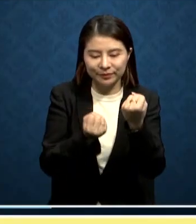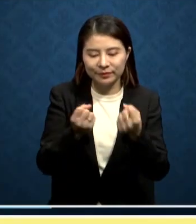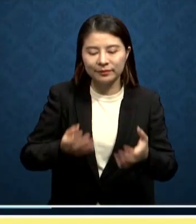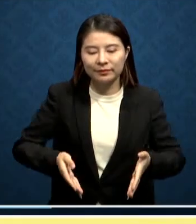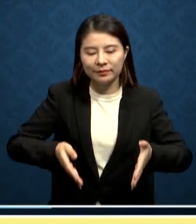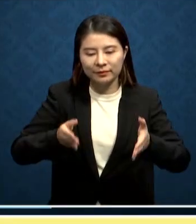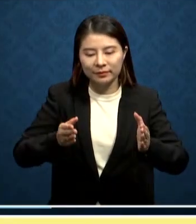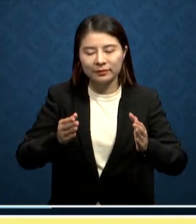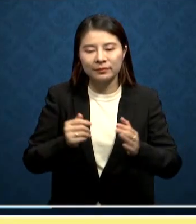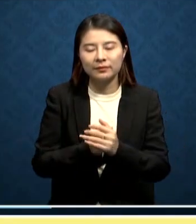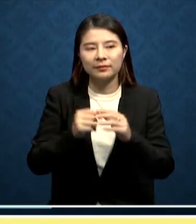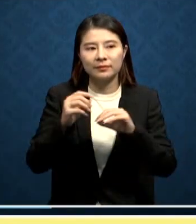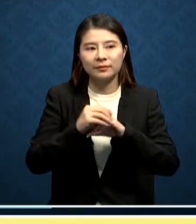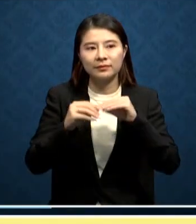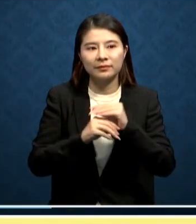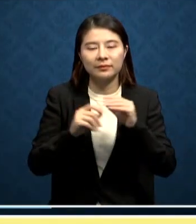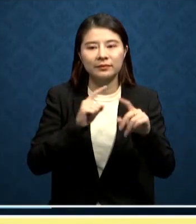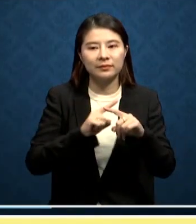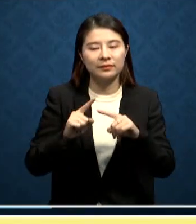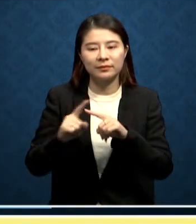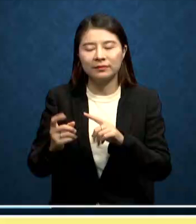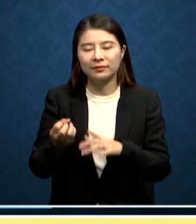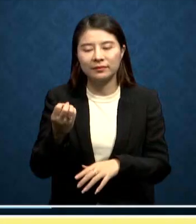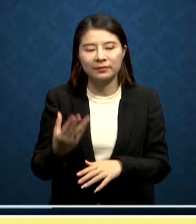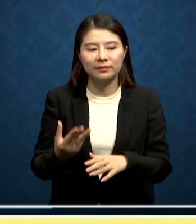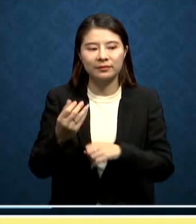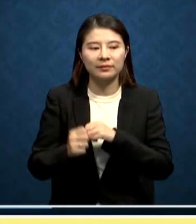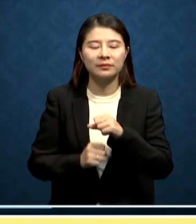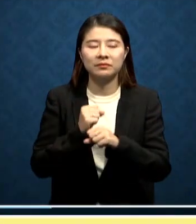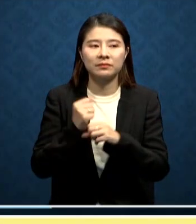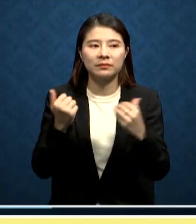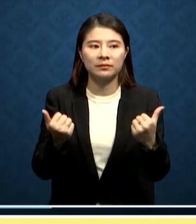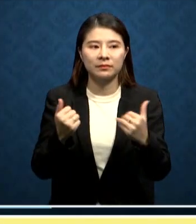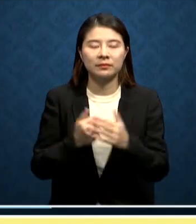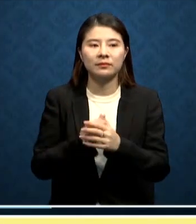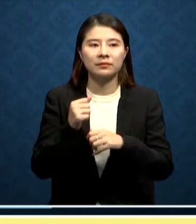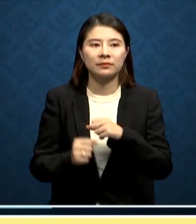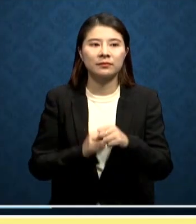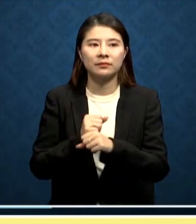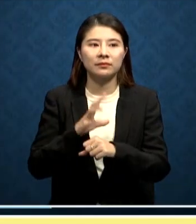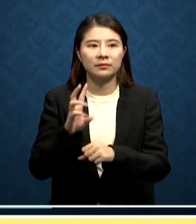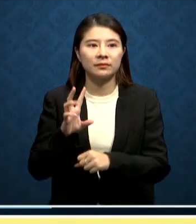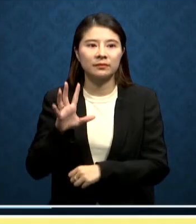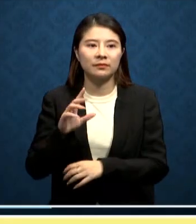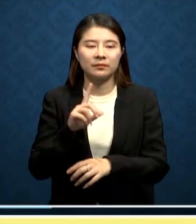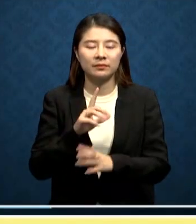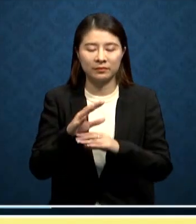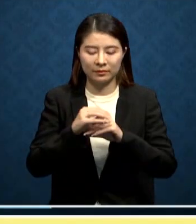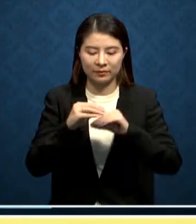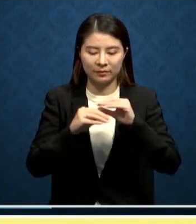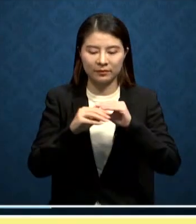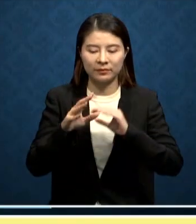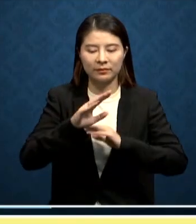จะมีจำนวนโครงการที่ค่อนข้างจะมากนะในปีนี้ปี65นี้ 172โครงการนะ